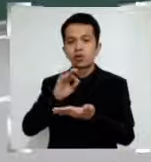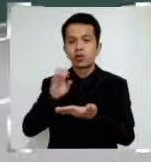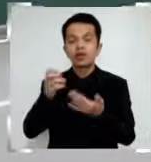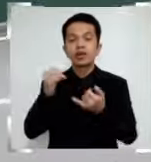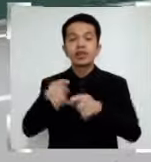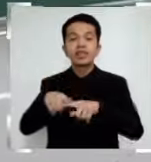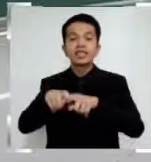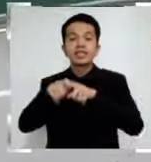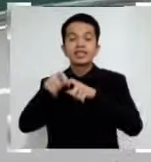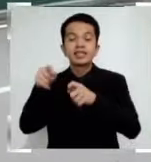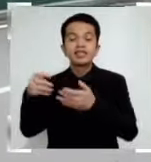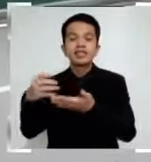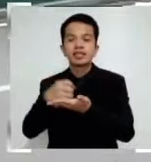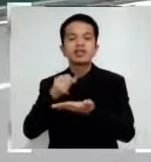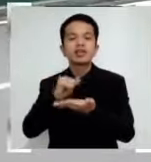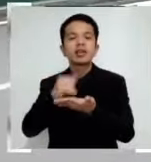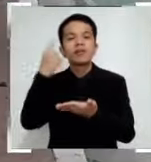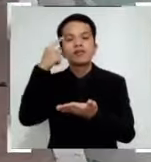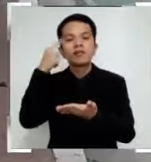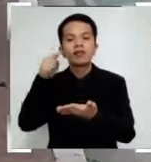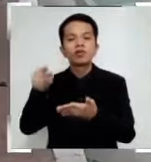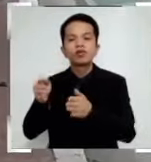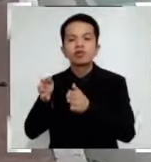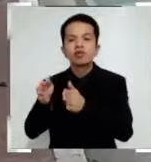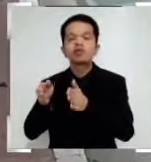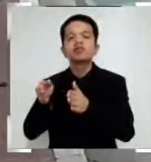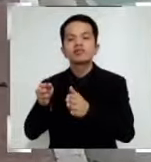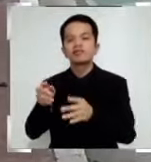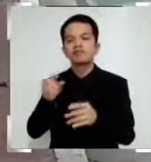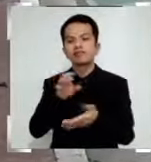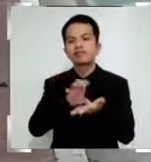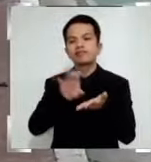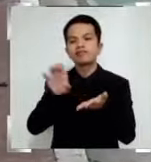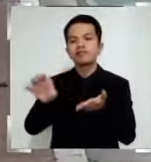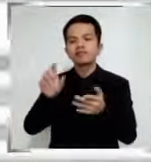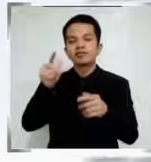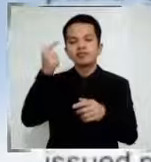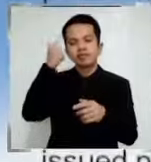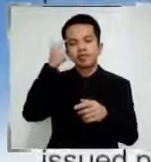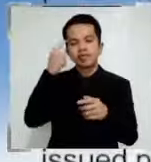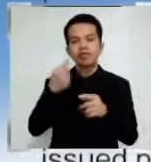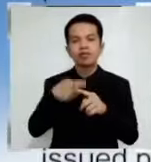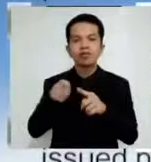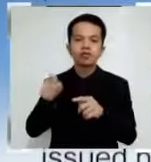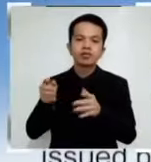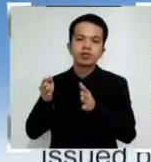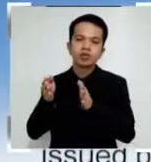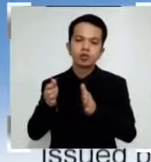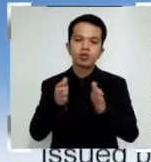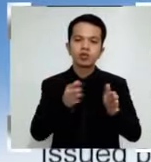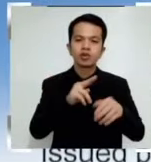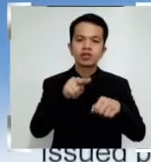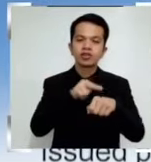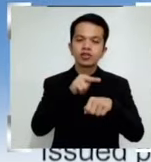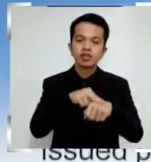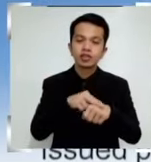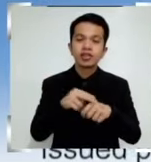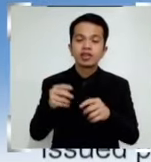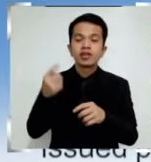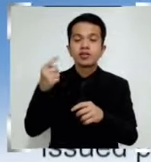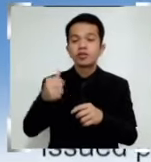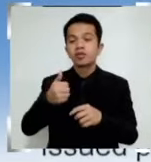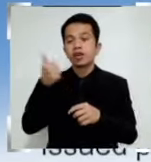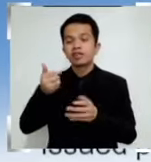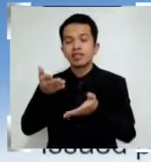lang ay para sa mga kalsadang pinondohan ng national government tulad ng mga national highway. Para sa ibang kalsada, pinakikiusapan ng mga